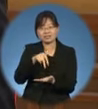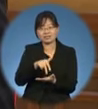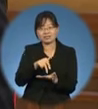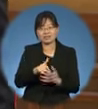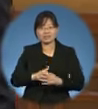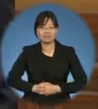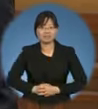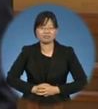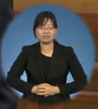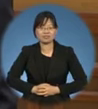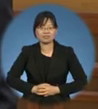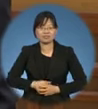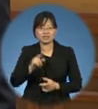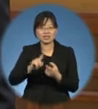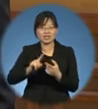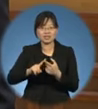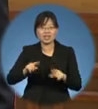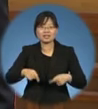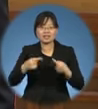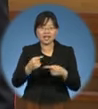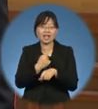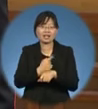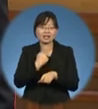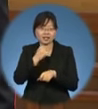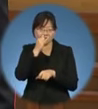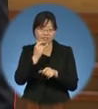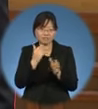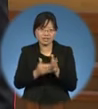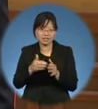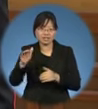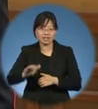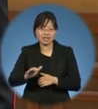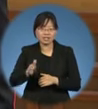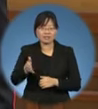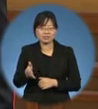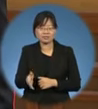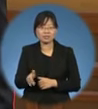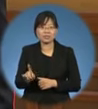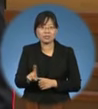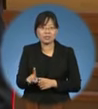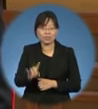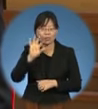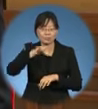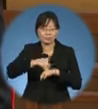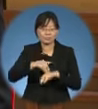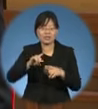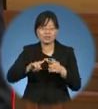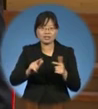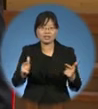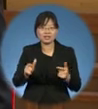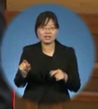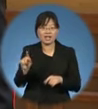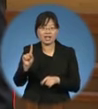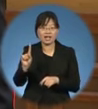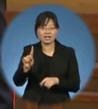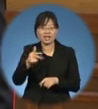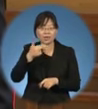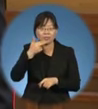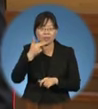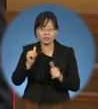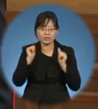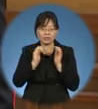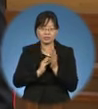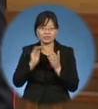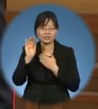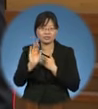상태였죠. 그걸로 이제 참가한 적은 있었는데 예. 뭐 전문적인 그 훈련이나 이런 거 전혀 안 했죠.